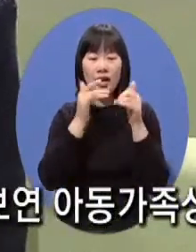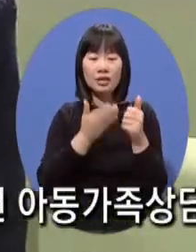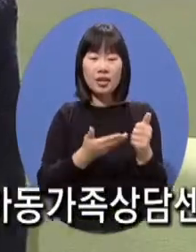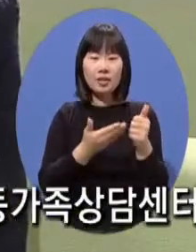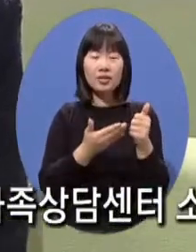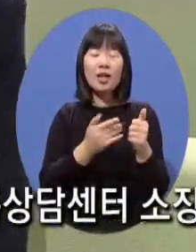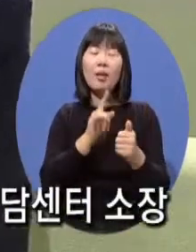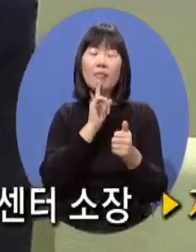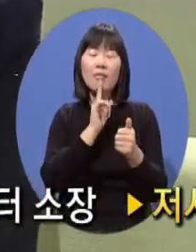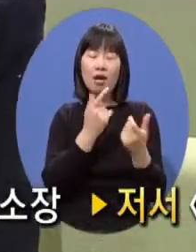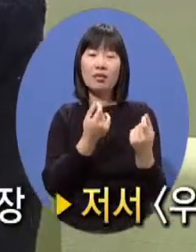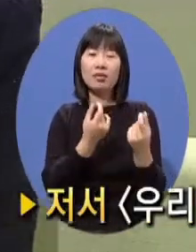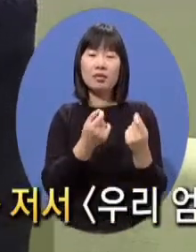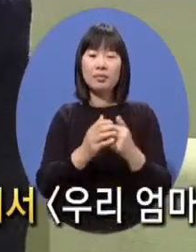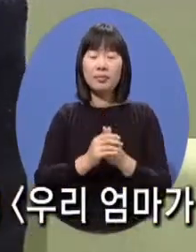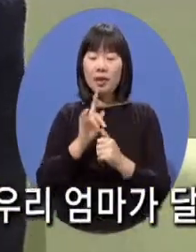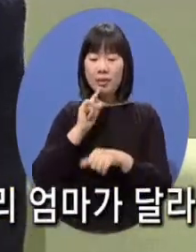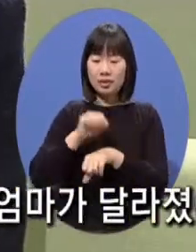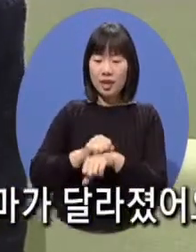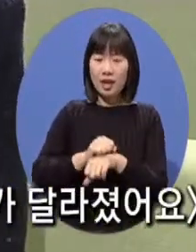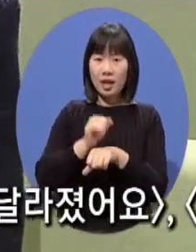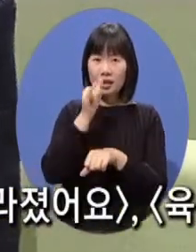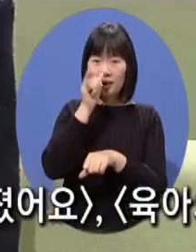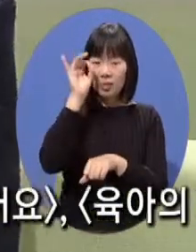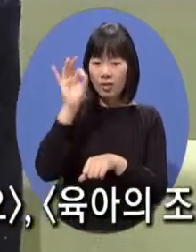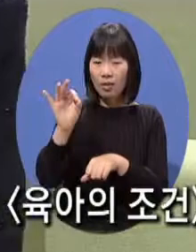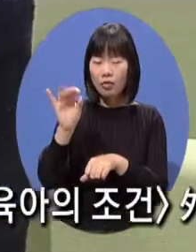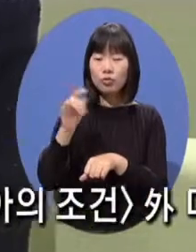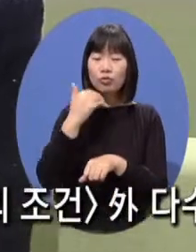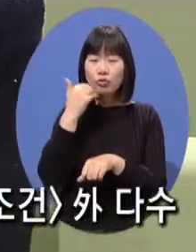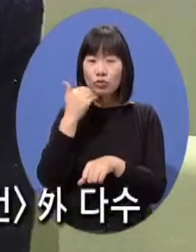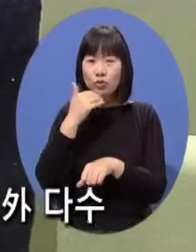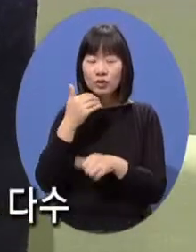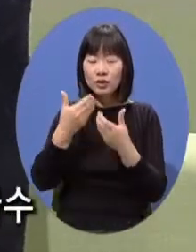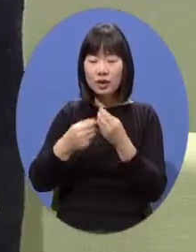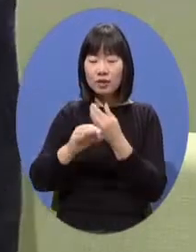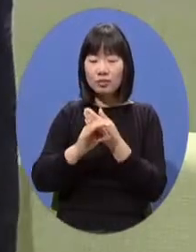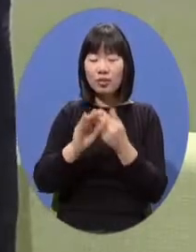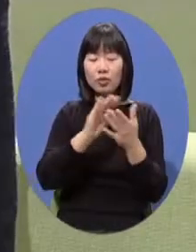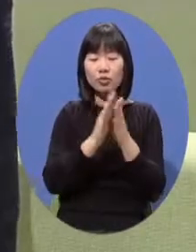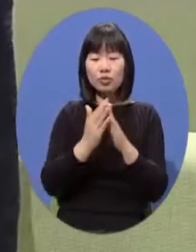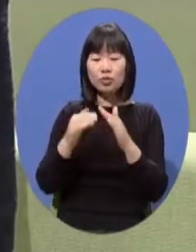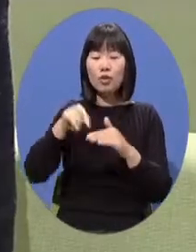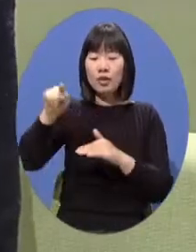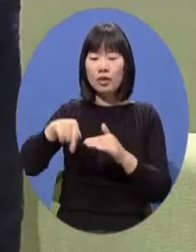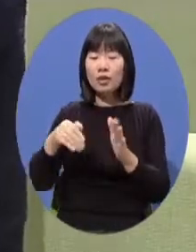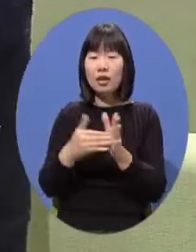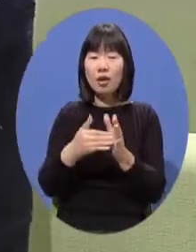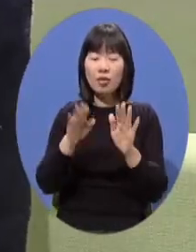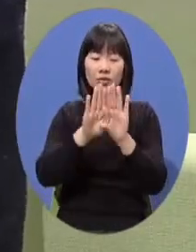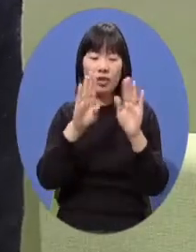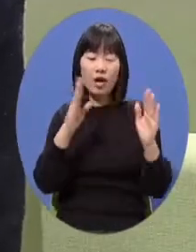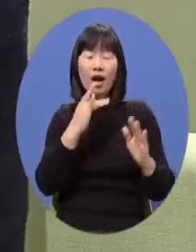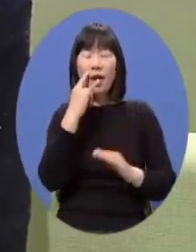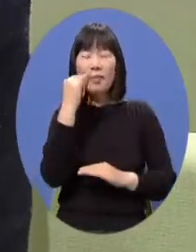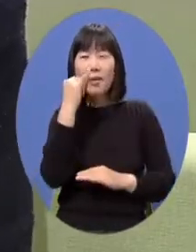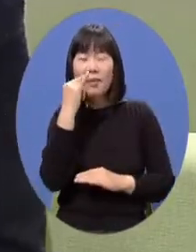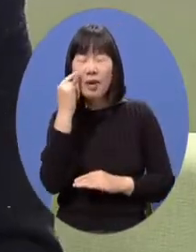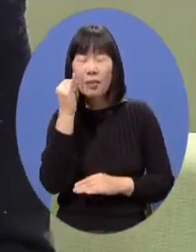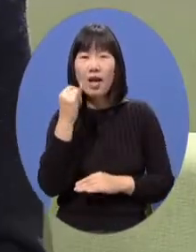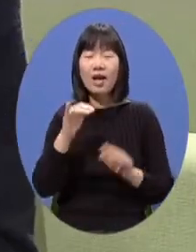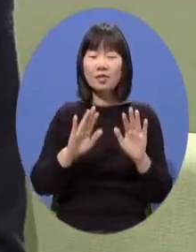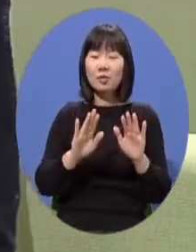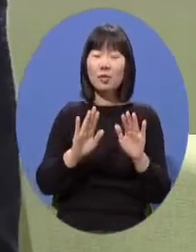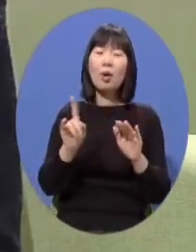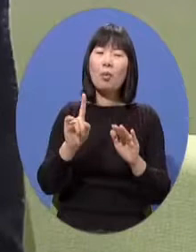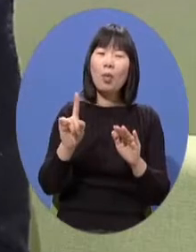이런 말을 할 정도로. 근데 이제 말 잘하는 애들은 어떤 애들인가? 예를 들어 보면 아이가 유치원에 갔다 왔어요. 문 열자마자 엄마 오늘은 이제 뭐